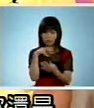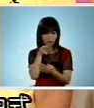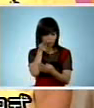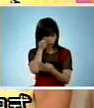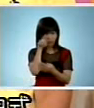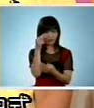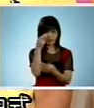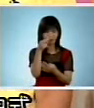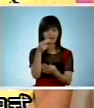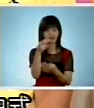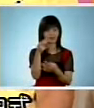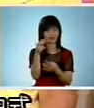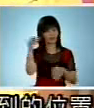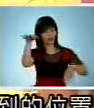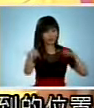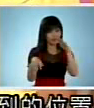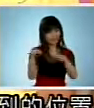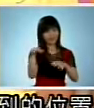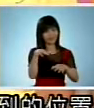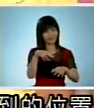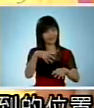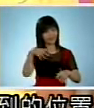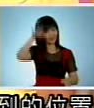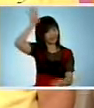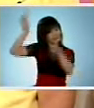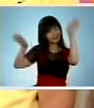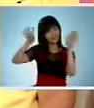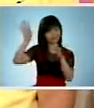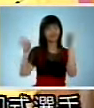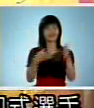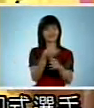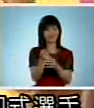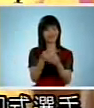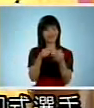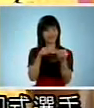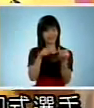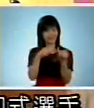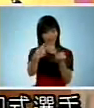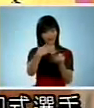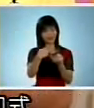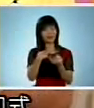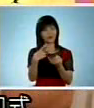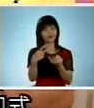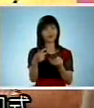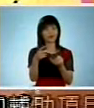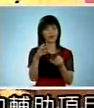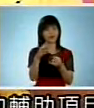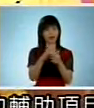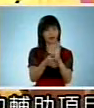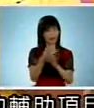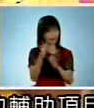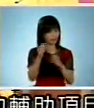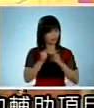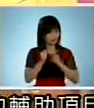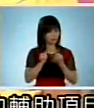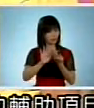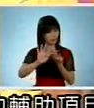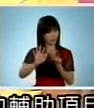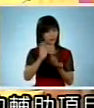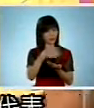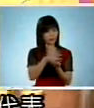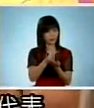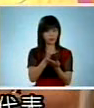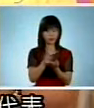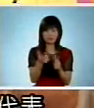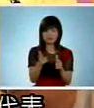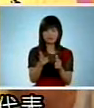是、 仰视或自由式，我会站在他看得到的位置。 看得到的地方。哦、 对、 okay ， 因为他不是说仰视选手，他就只练仰视，他一定会练其他的辅助项